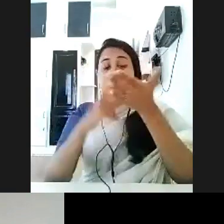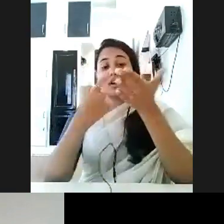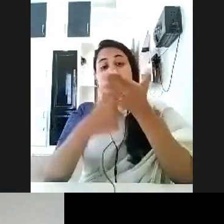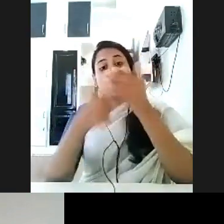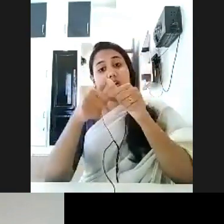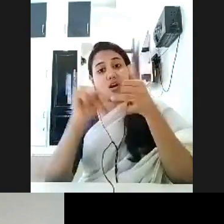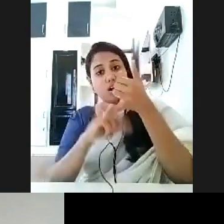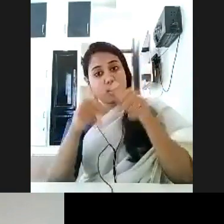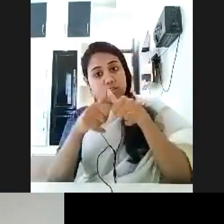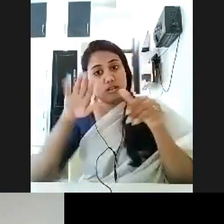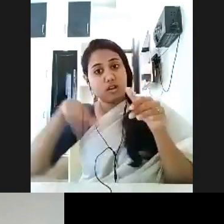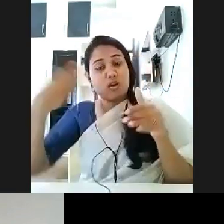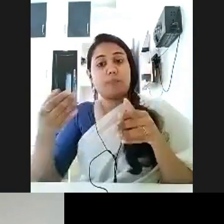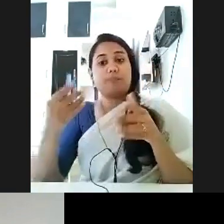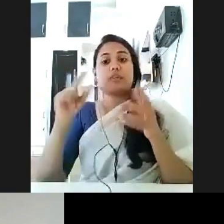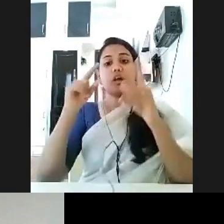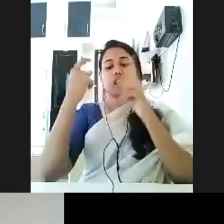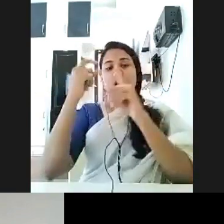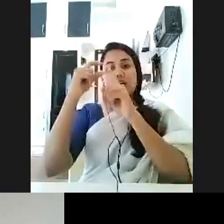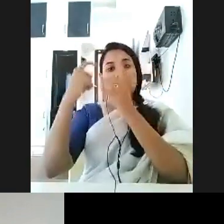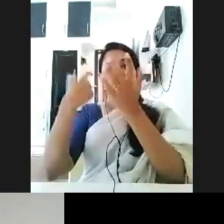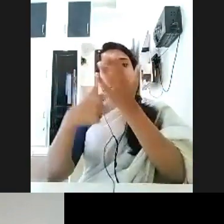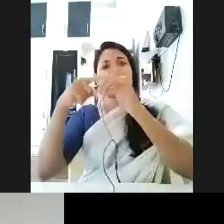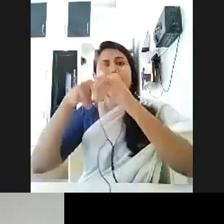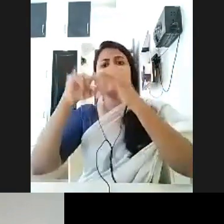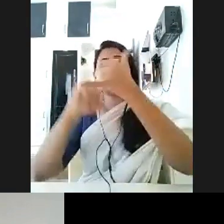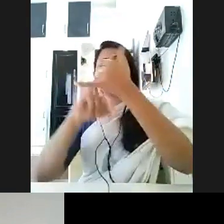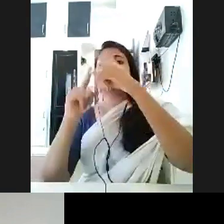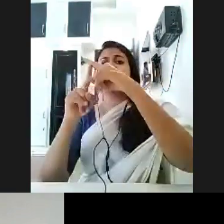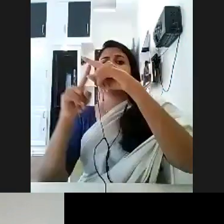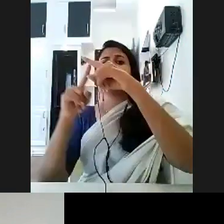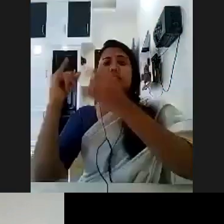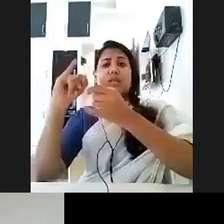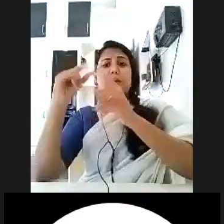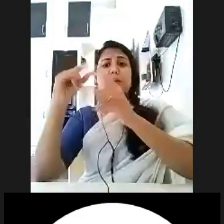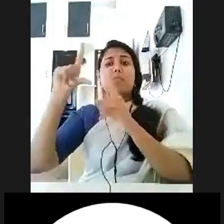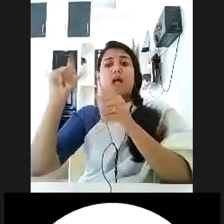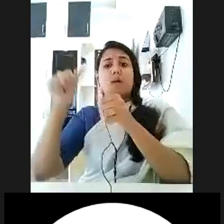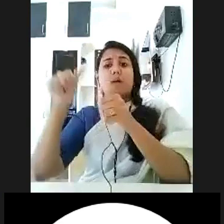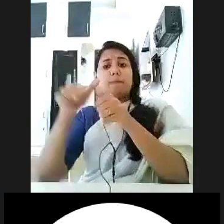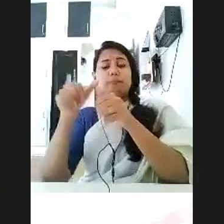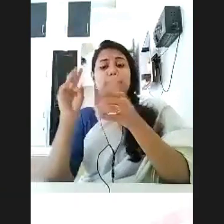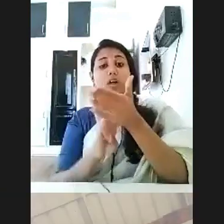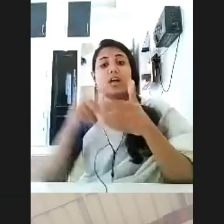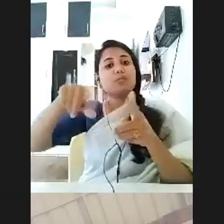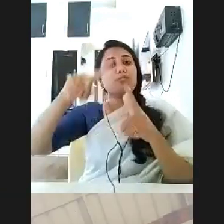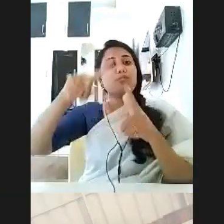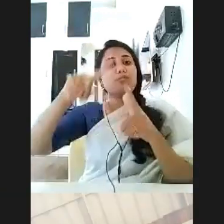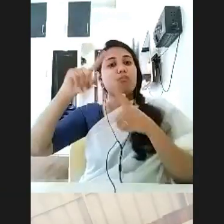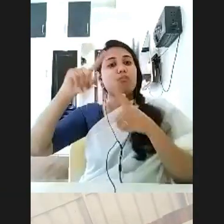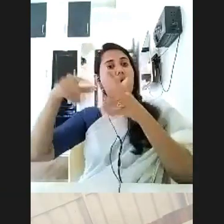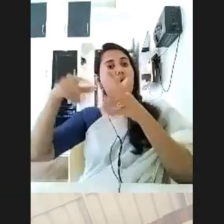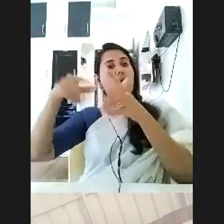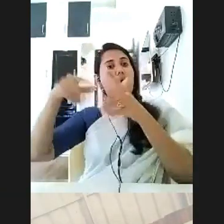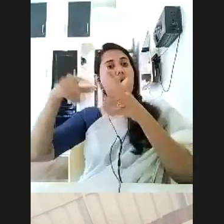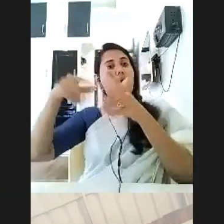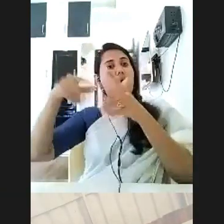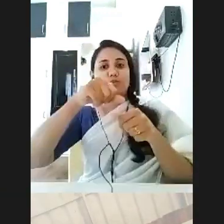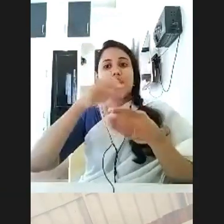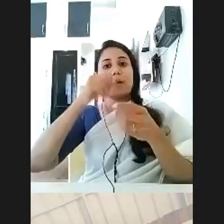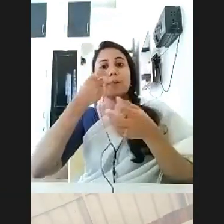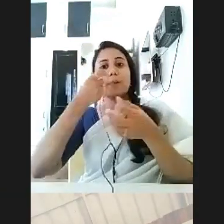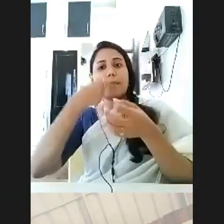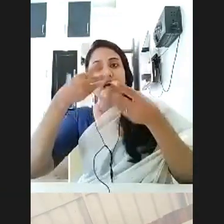രണ്ടാമത്തെ രീതിയിലുള്ളത് റിസ്റ്റിപ്ലാം ആണ് ഇപ്പോൾ നമ്മുടെ DCGI അപ്രൂവ് ആയിട്ട് മാർക്കറ്റിലോട്ട് വന്നിട്ടുള്ള ഡ്രഗ്. റിസ്റ്റിപ്ലാം